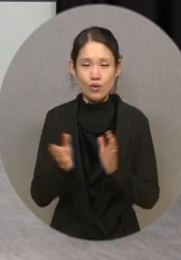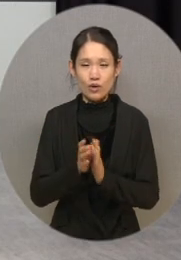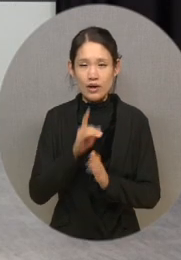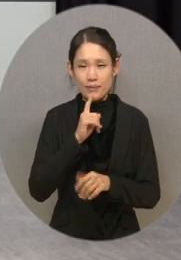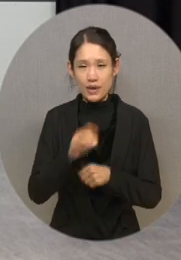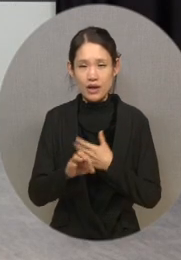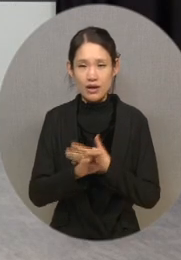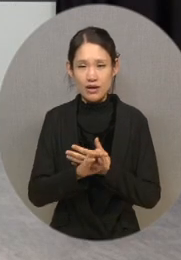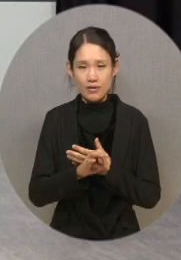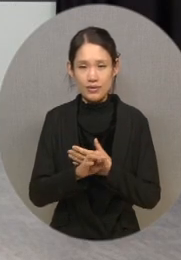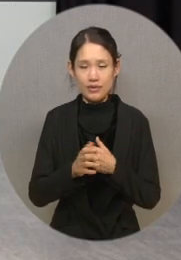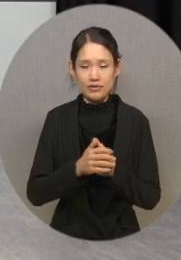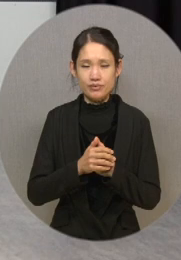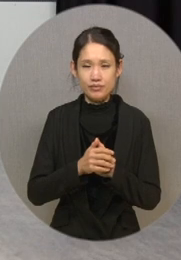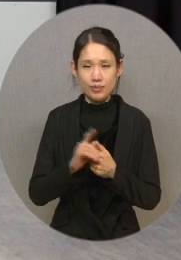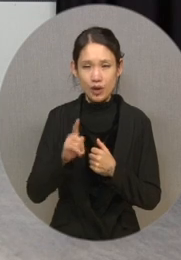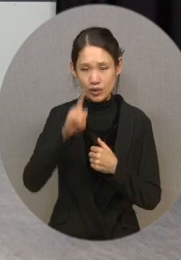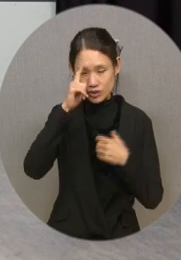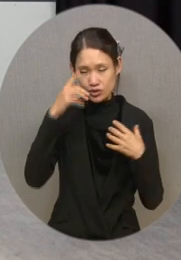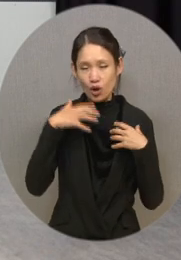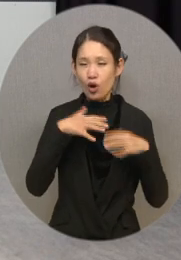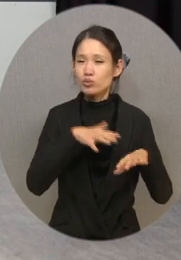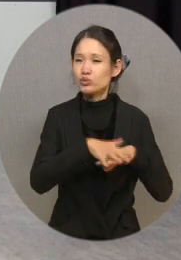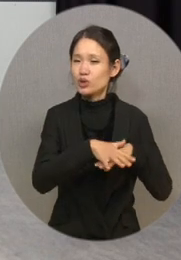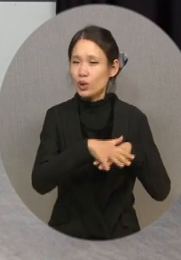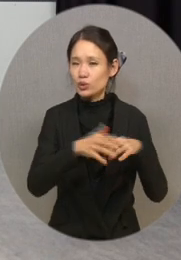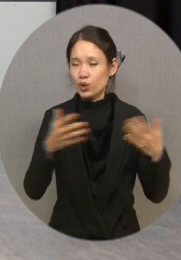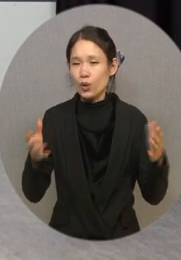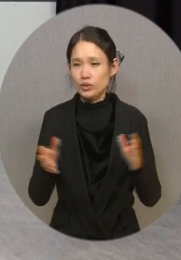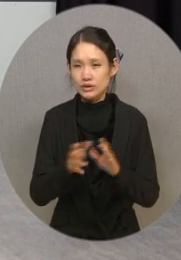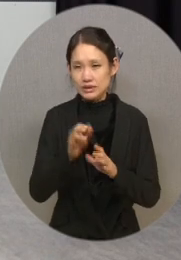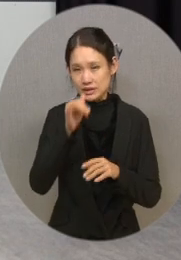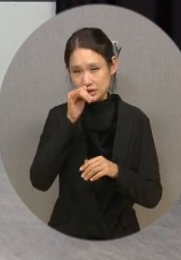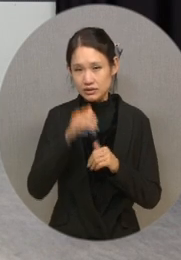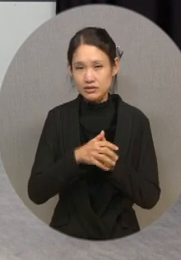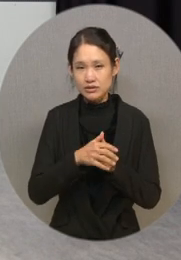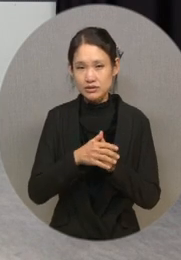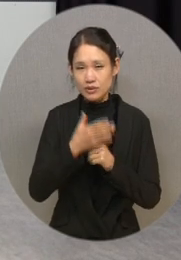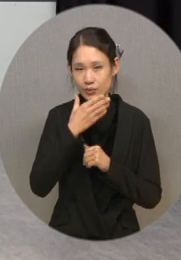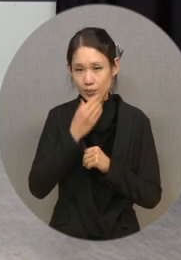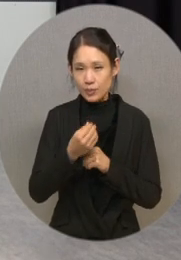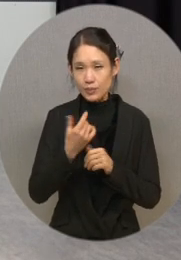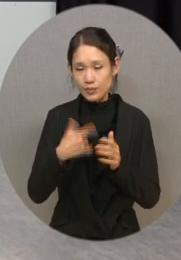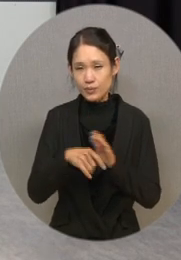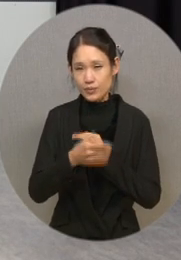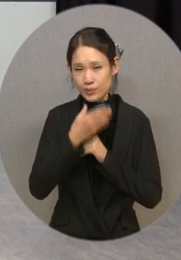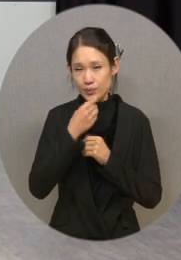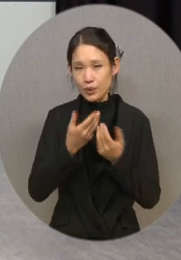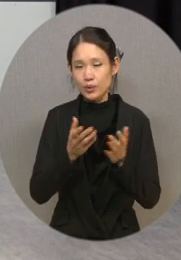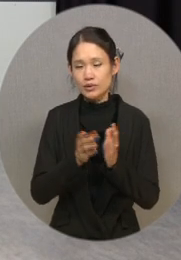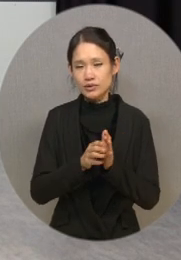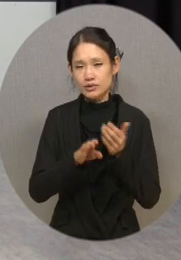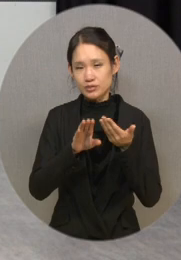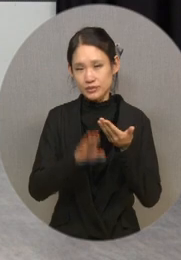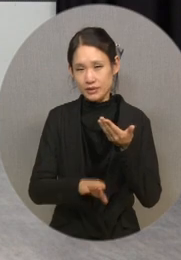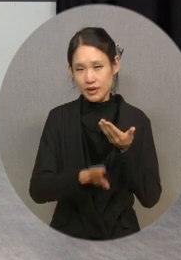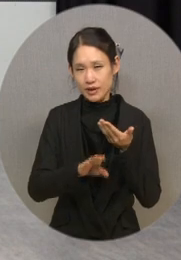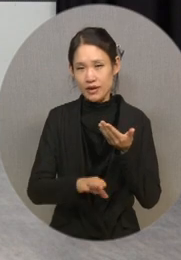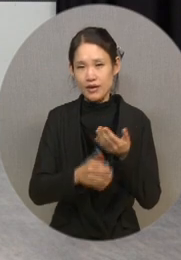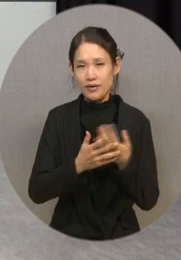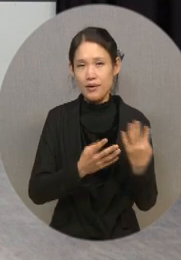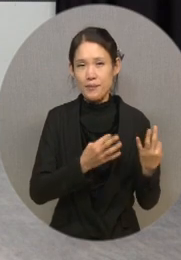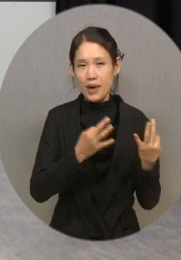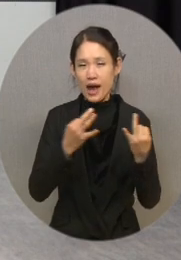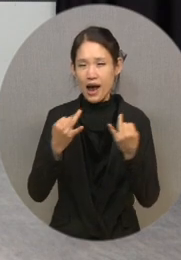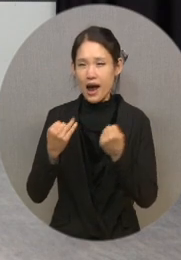거는 정부 조직이 있잖아요. 그러니까 말하면 복지를 위해서는 보건복지부가 있는 거죠. 그것도 복지부 산하에